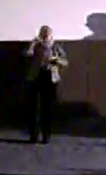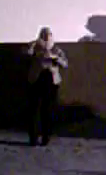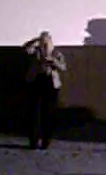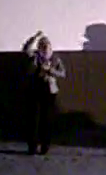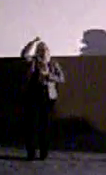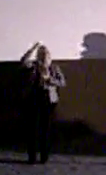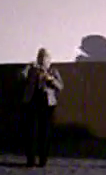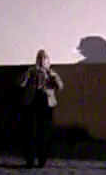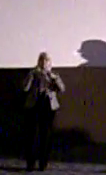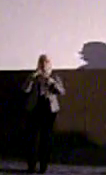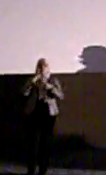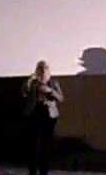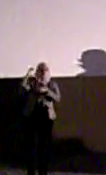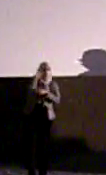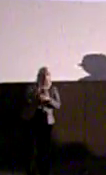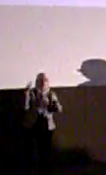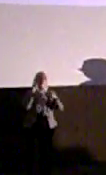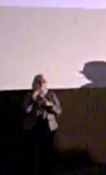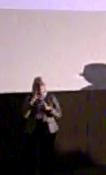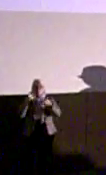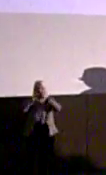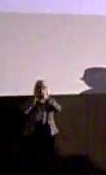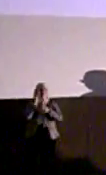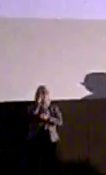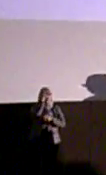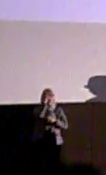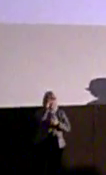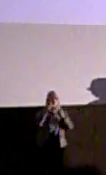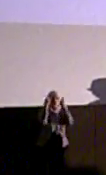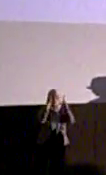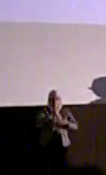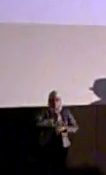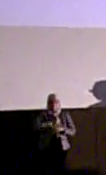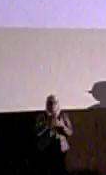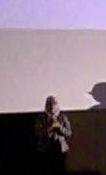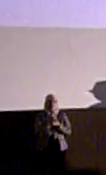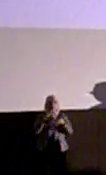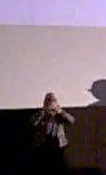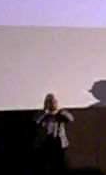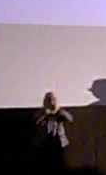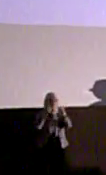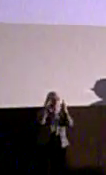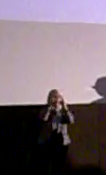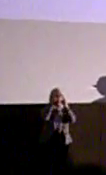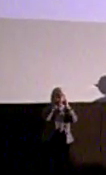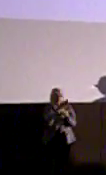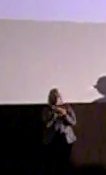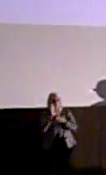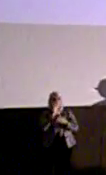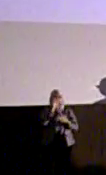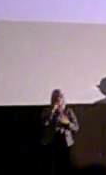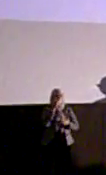التحالف الوطني ضد العنف المسلط على النساء، الائتلاف المدني للحريات الفردية، الائتلاف من أجل إلغاء منشور 5